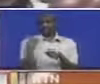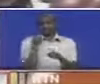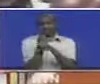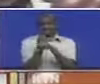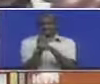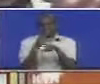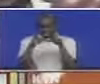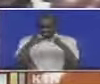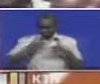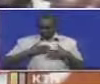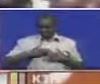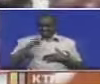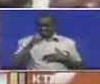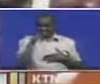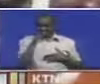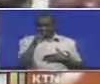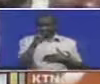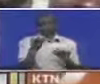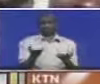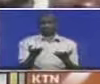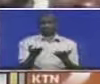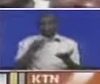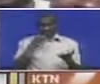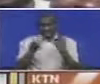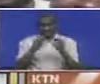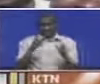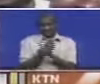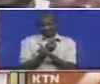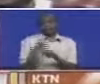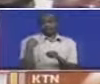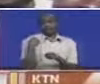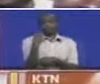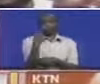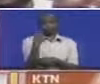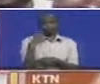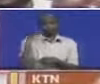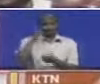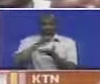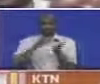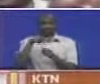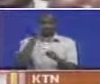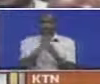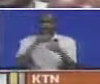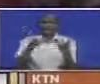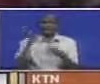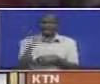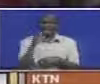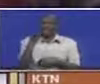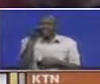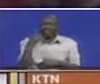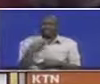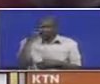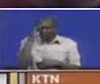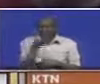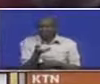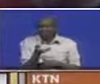mwili anatuambia pengine ndio ilienda ikawa ni yetu, ilikuwa fridge namba 2. Nikauliza, kwani mnafanya kazi mkiwa walevi? Kwa sasa